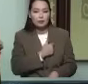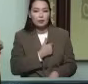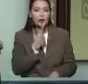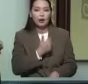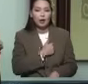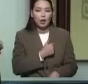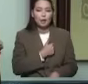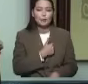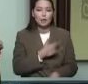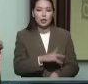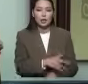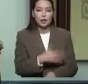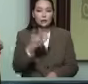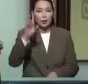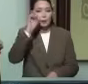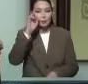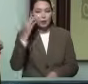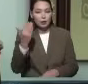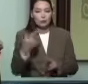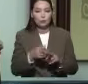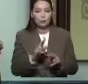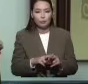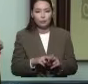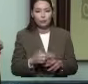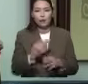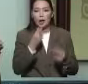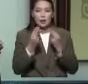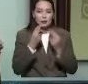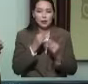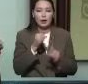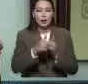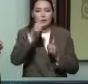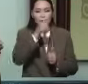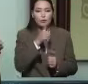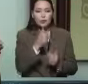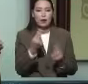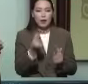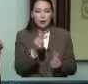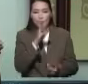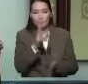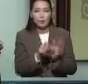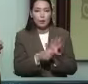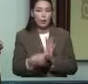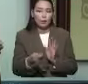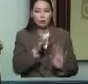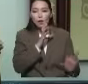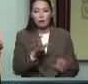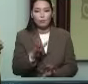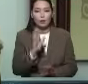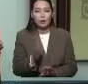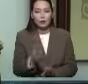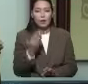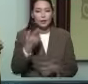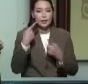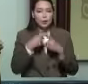қызметшілері мемлекет есебінен заттай мүлікпен, тамақпен және ай сайынғы ақшалай үлеспен қамтамасыз етіледі.